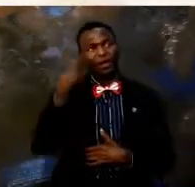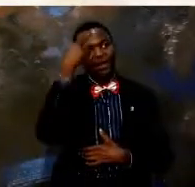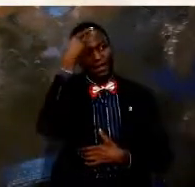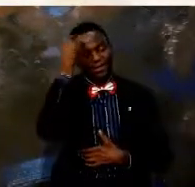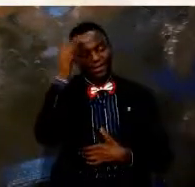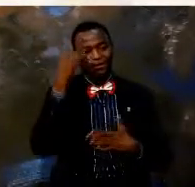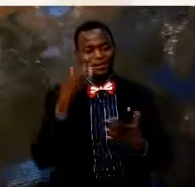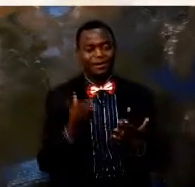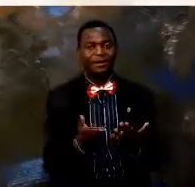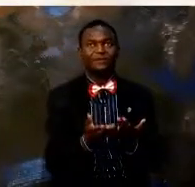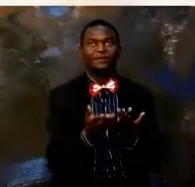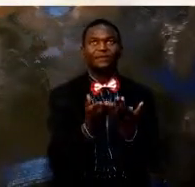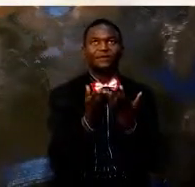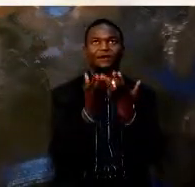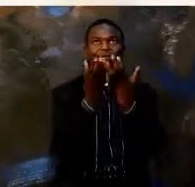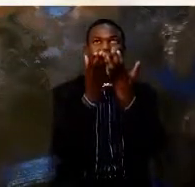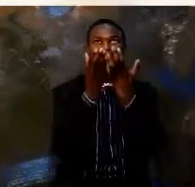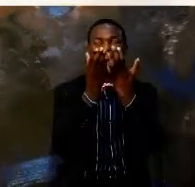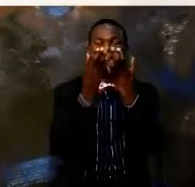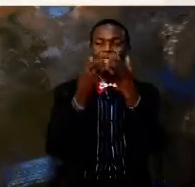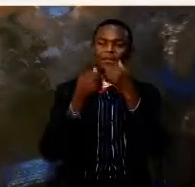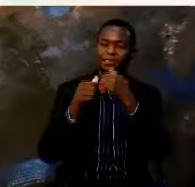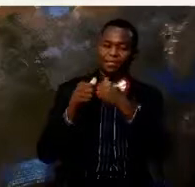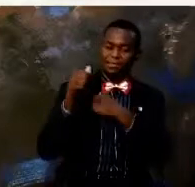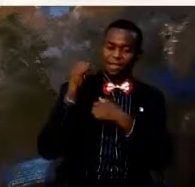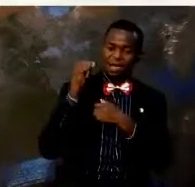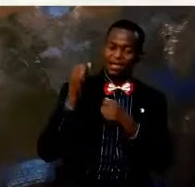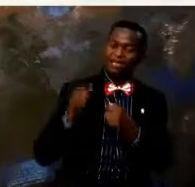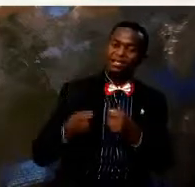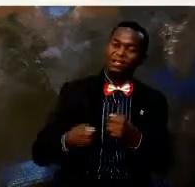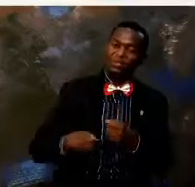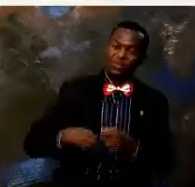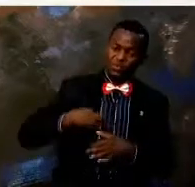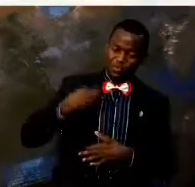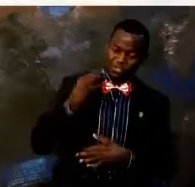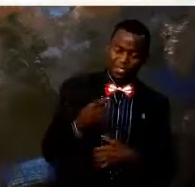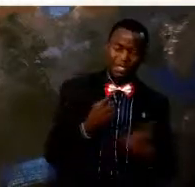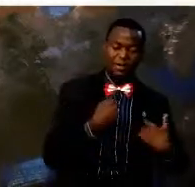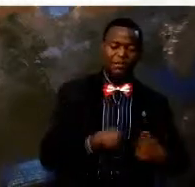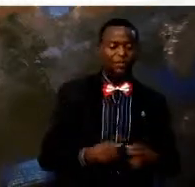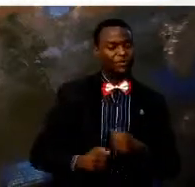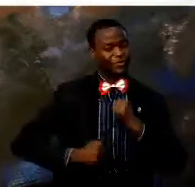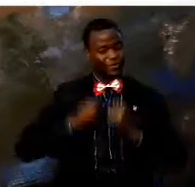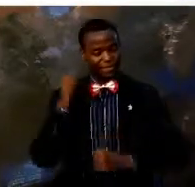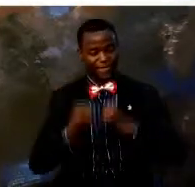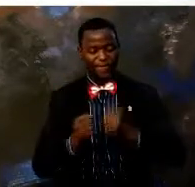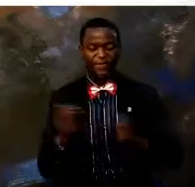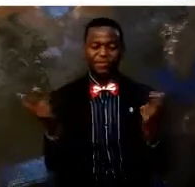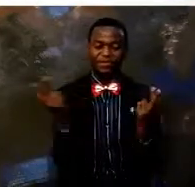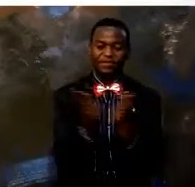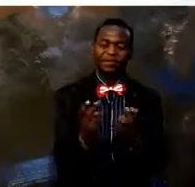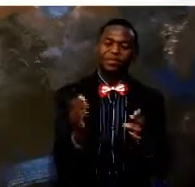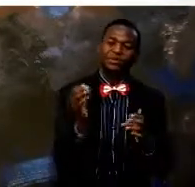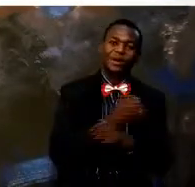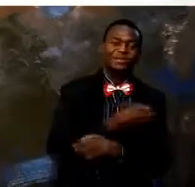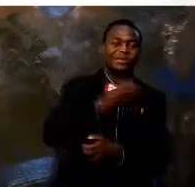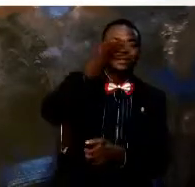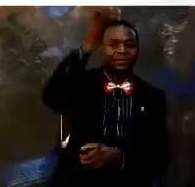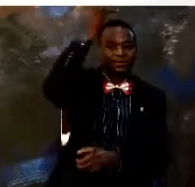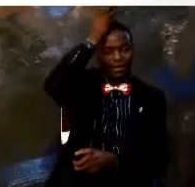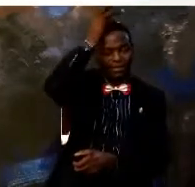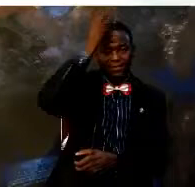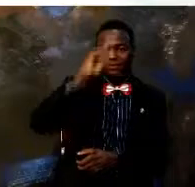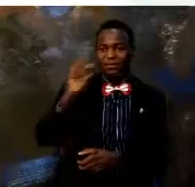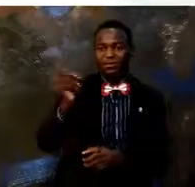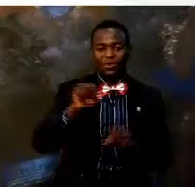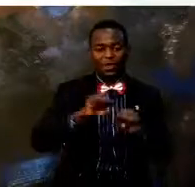akapaa. Ndiye anatutia moyo tupige mbio namna hiyo ili tuweze kupata isiyoharibika. Waebrania sura